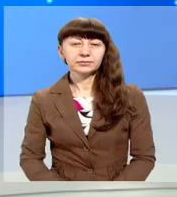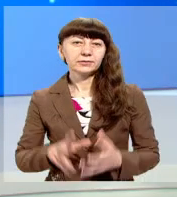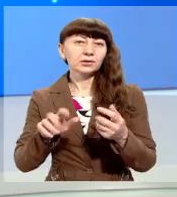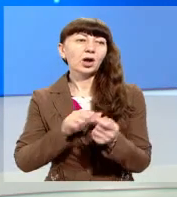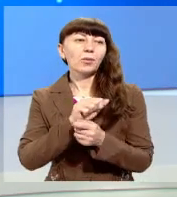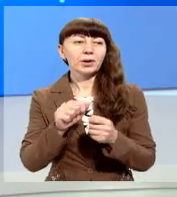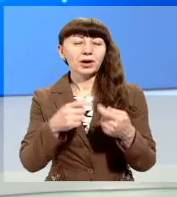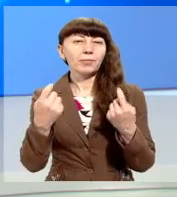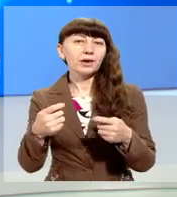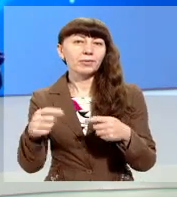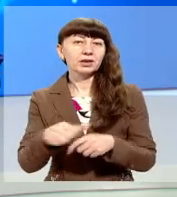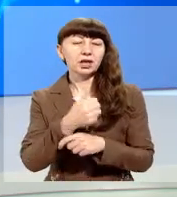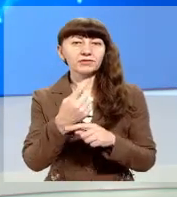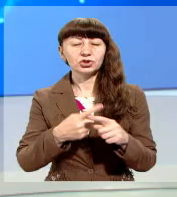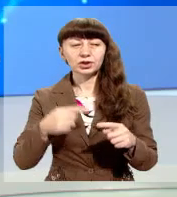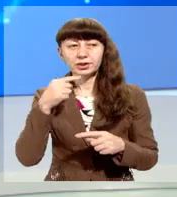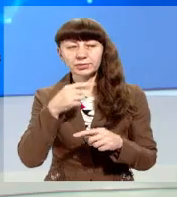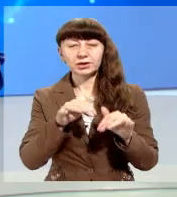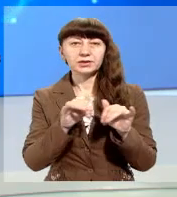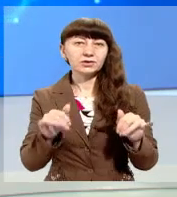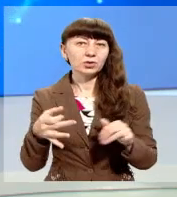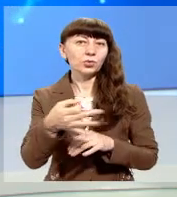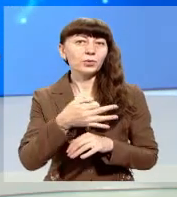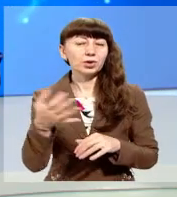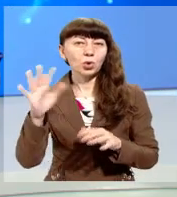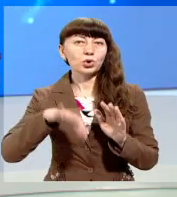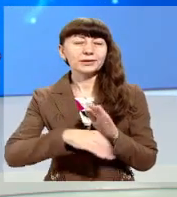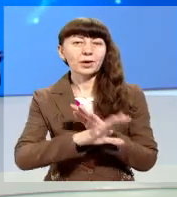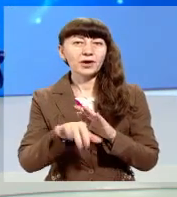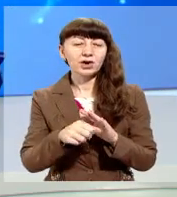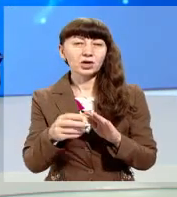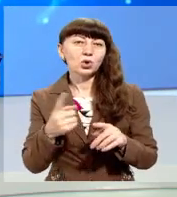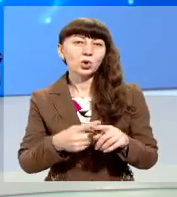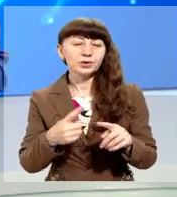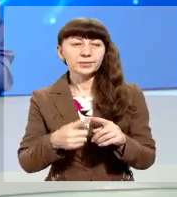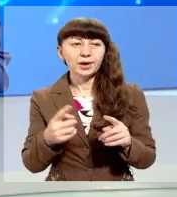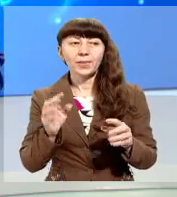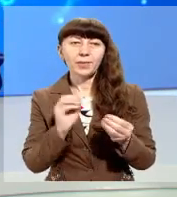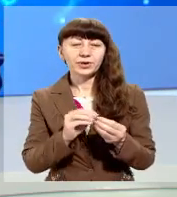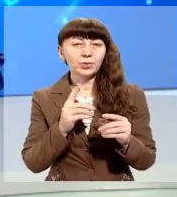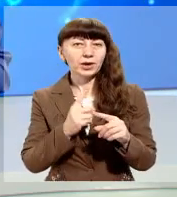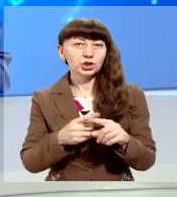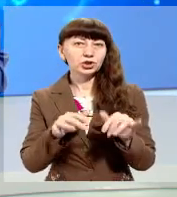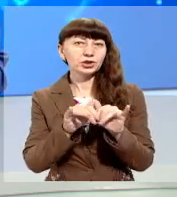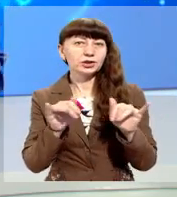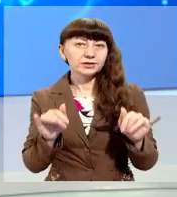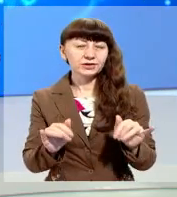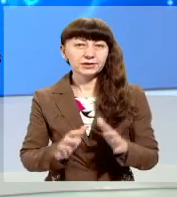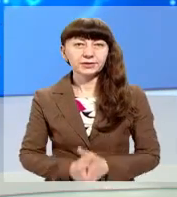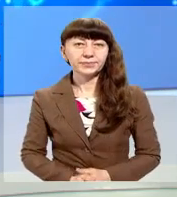Обрабатывающая промышленность – основа экономического развития региона. В горнодобывающей отрасли сохраняется положительная динамика объемов